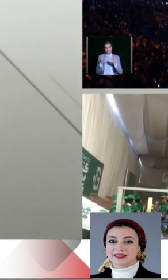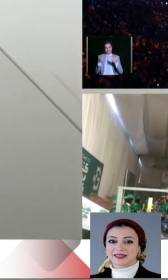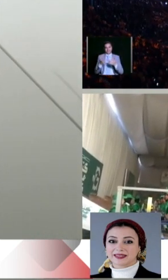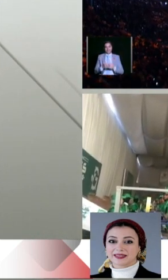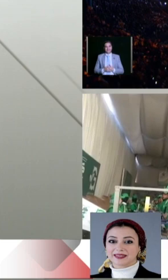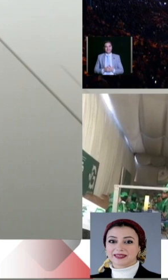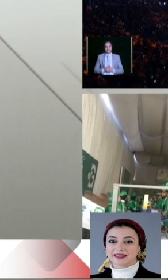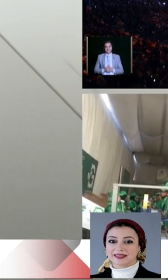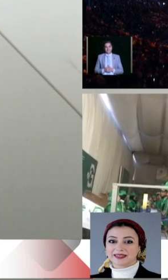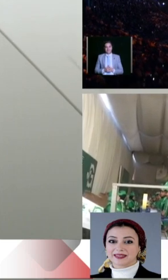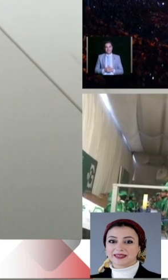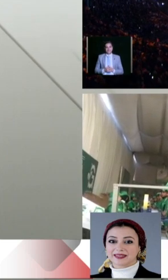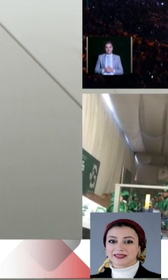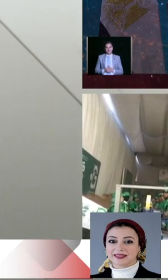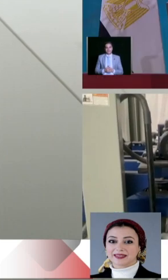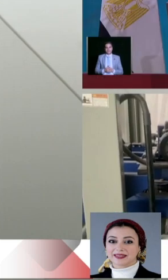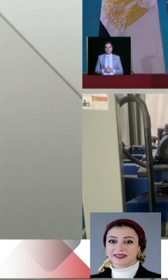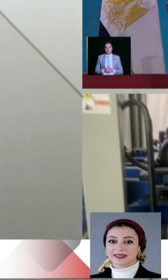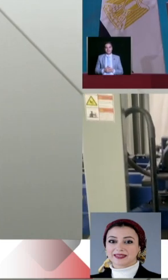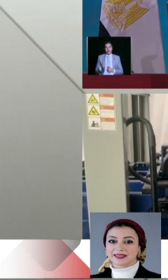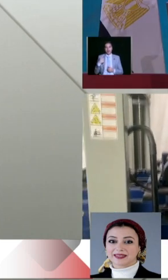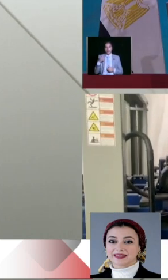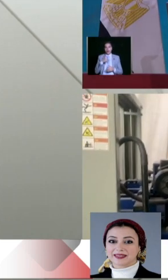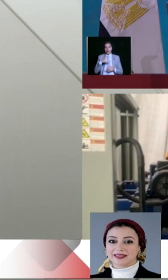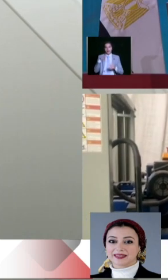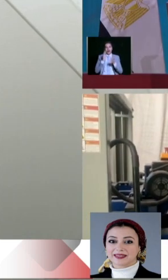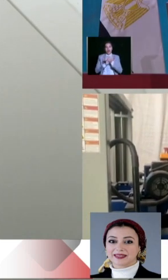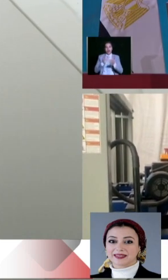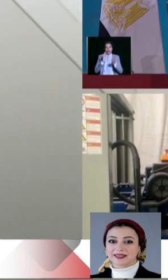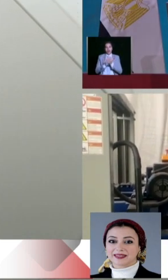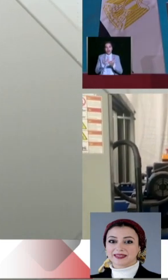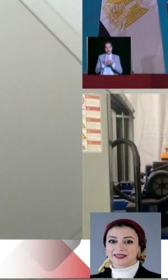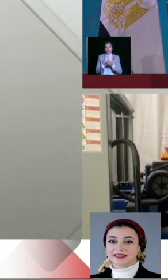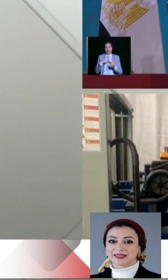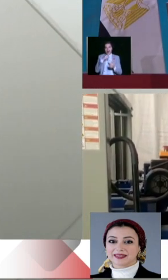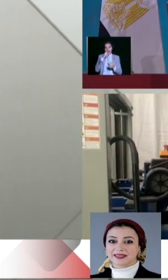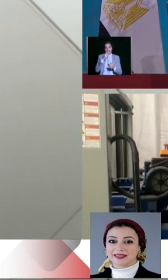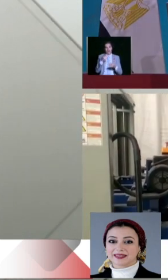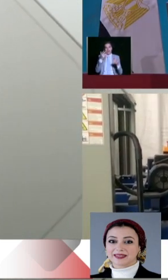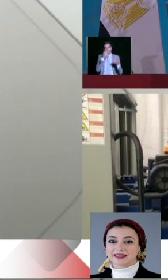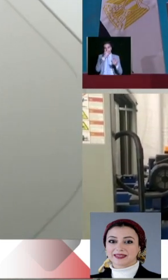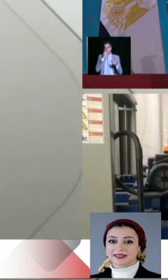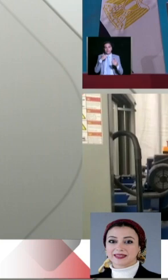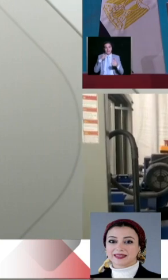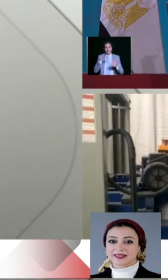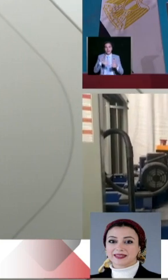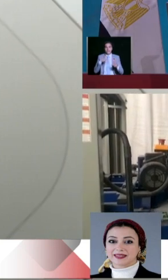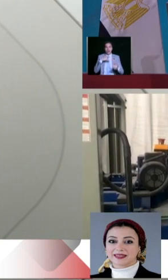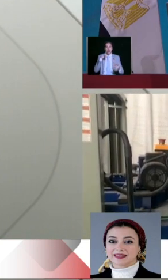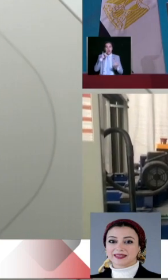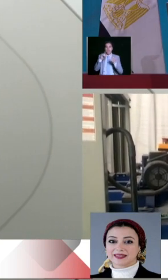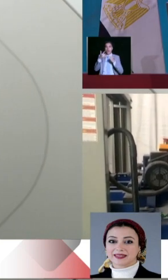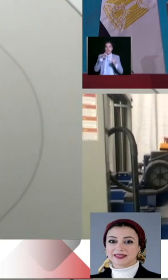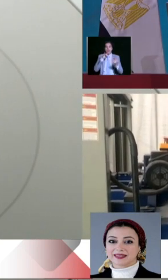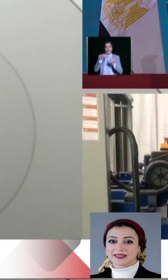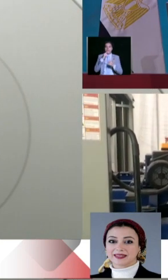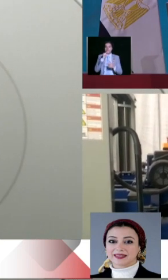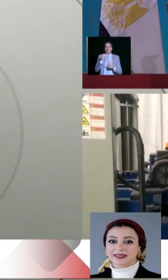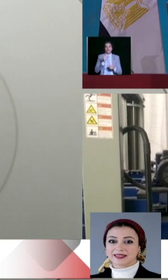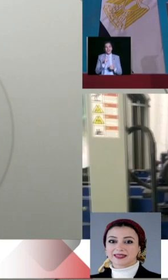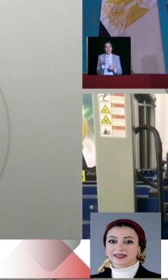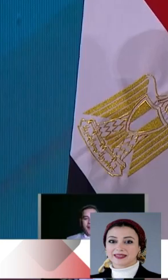والحقيقه المنصه دي منصه هائله جدا هي منصه تجريبيه مختصه بترجمه المناهج الدراسيه والتعليميه